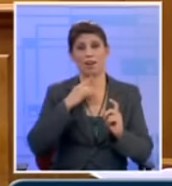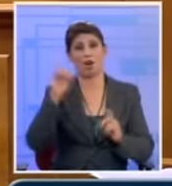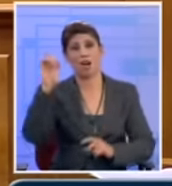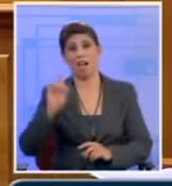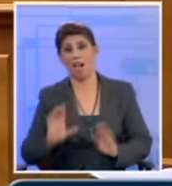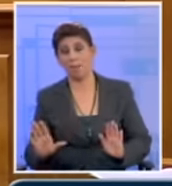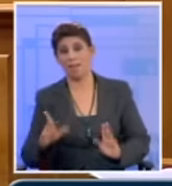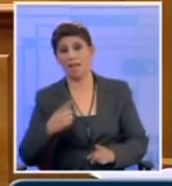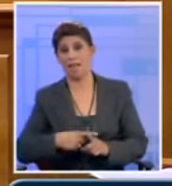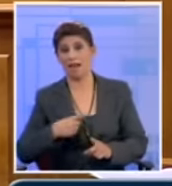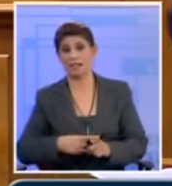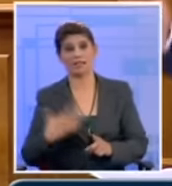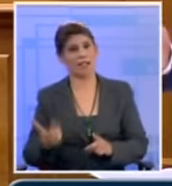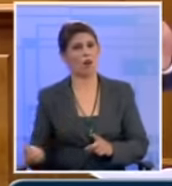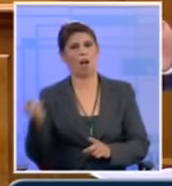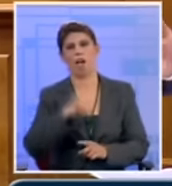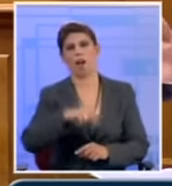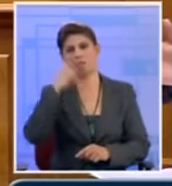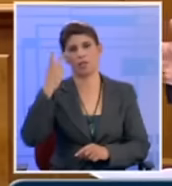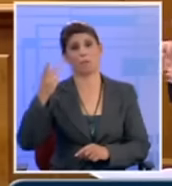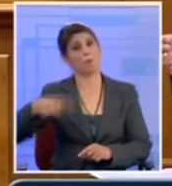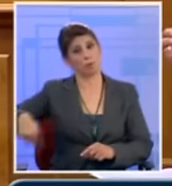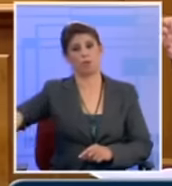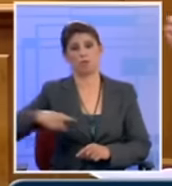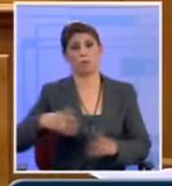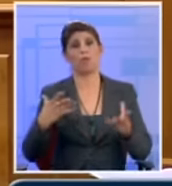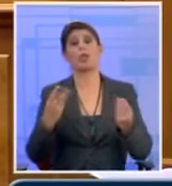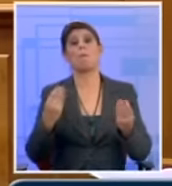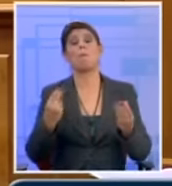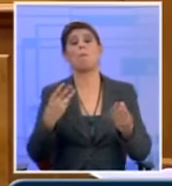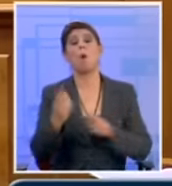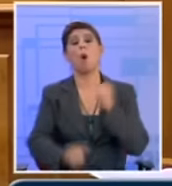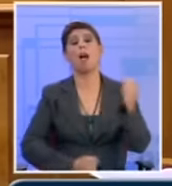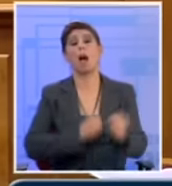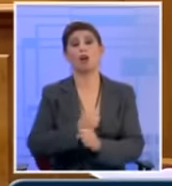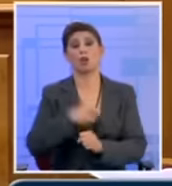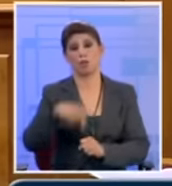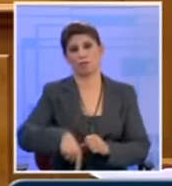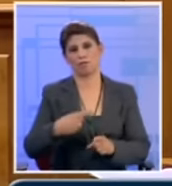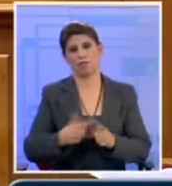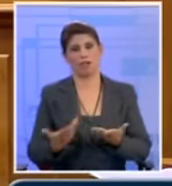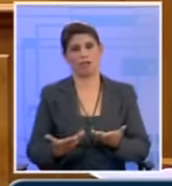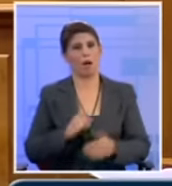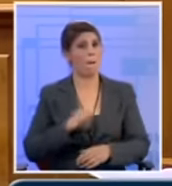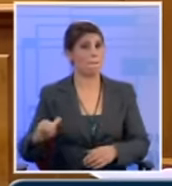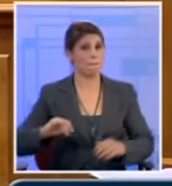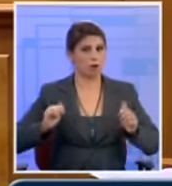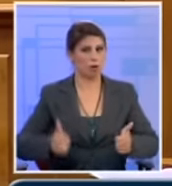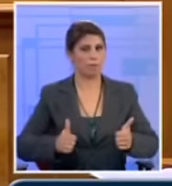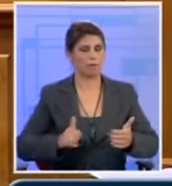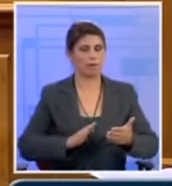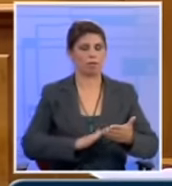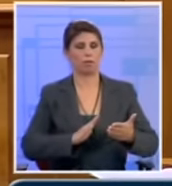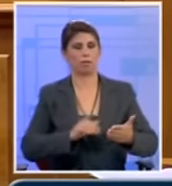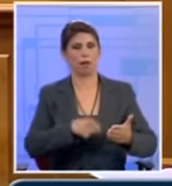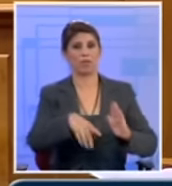Έλληνες έχουν άλλα δικαιώματα από κάποιους άλλους εδώ και πάρα πολλά χρόνια σε αυτόν τον τόπο. Ποτέ δεν τολμήσατε να αγγίξετε αυτούς